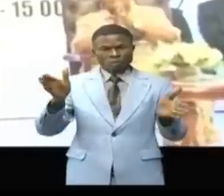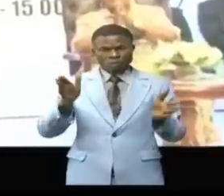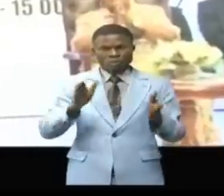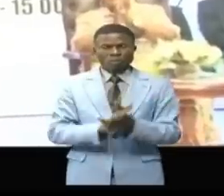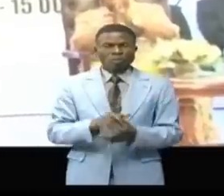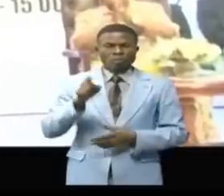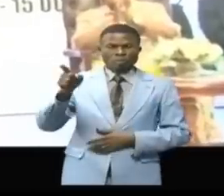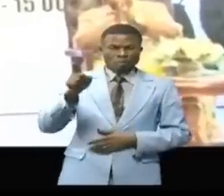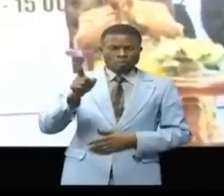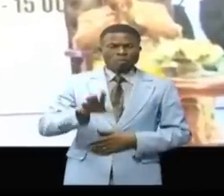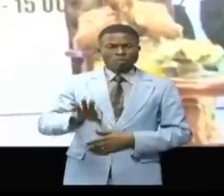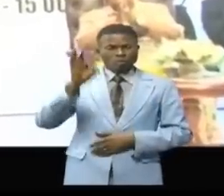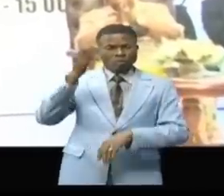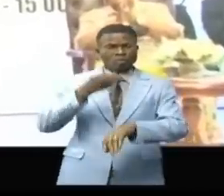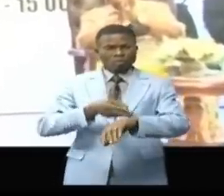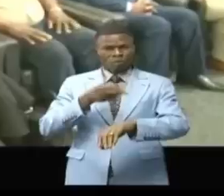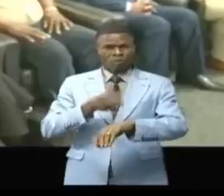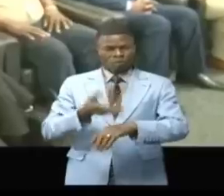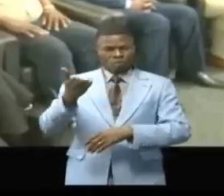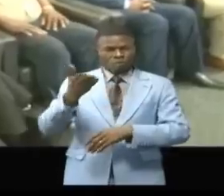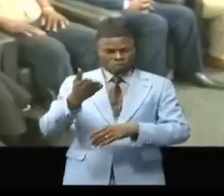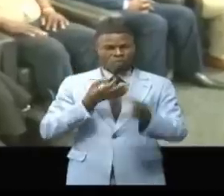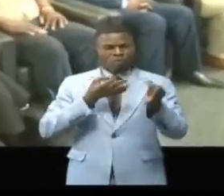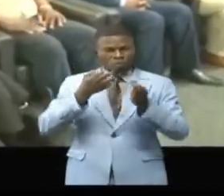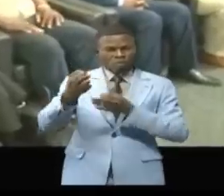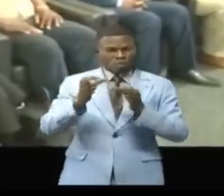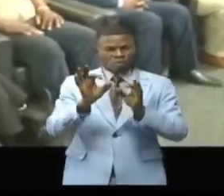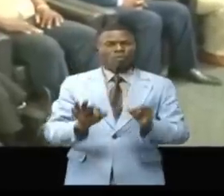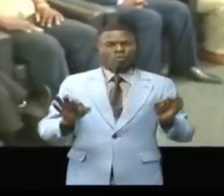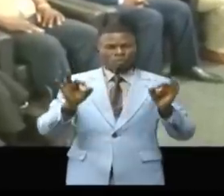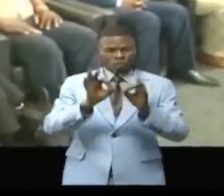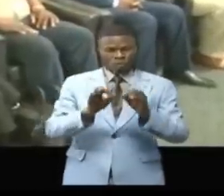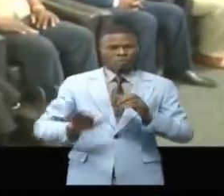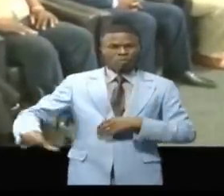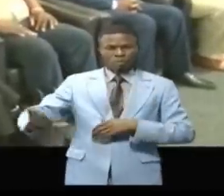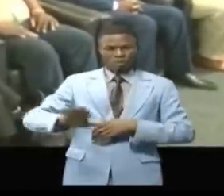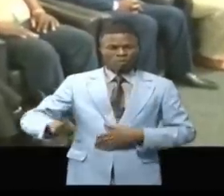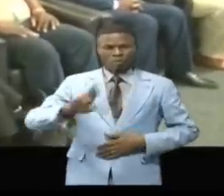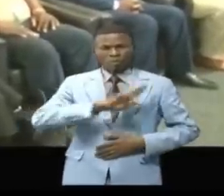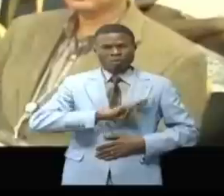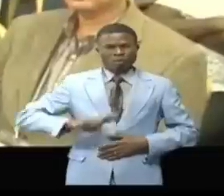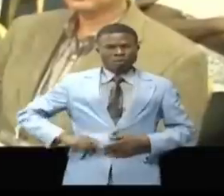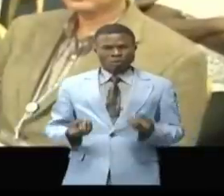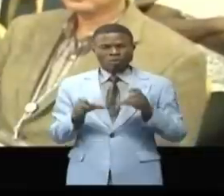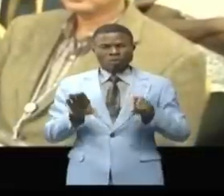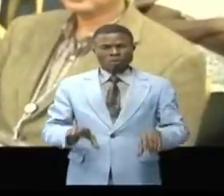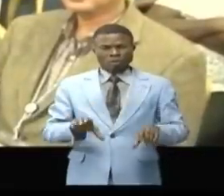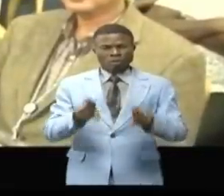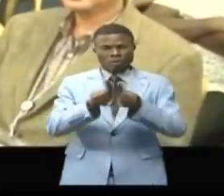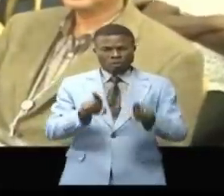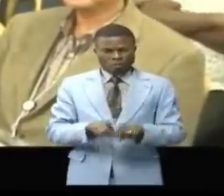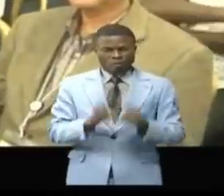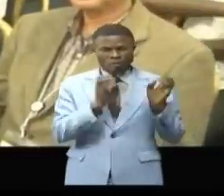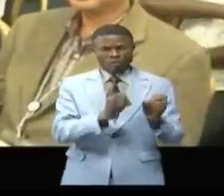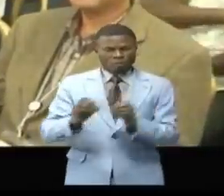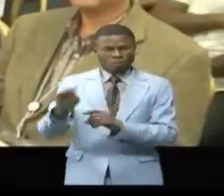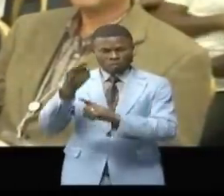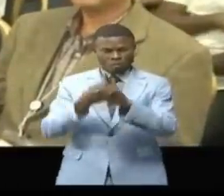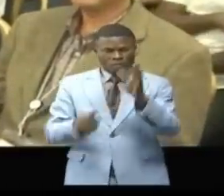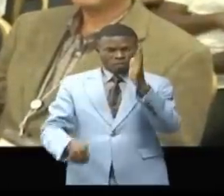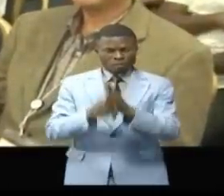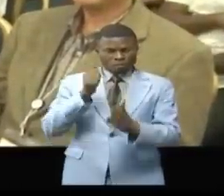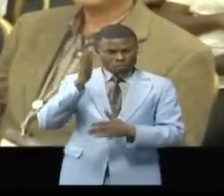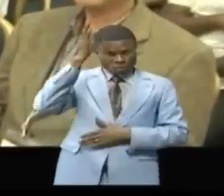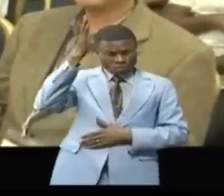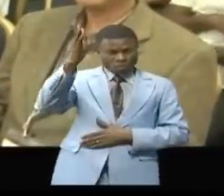Moderon Simba a saisi l'occasion pour vanter les atouts touristiques de son pays, la République démocratique du Congo, qui va organiser au mois de novembre